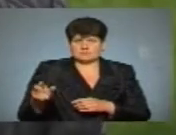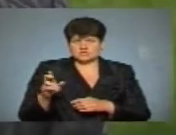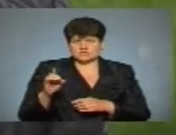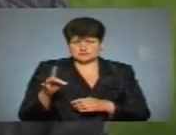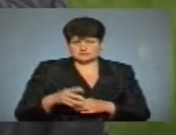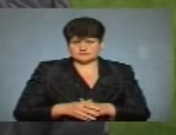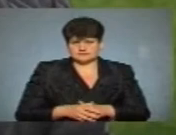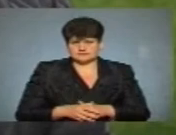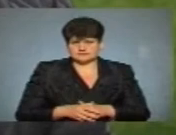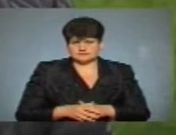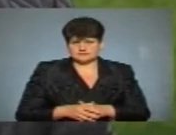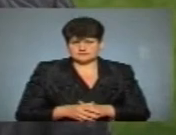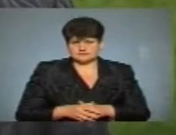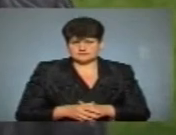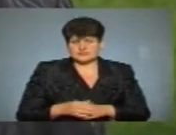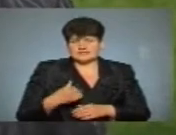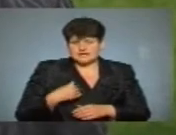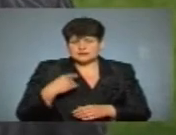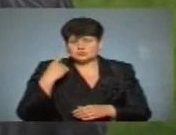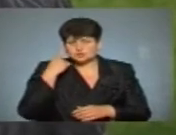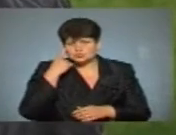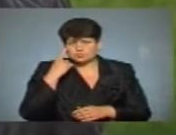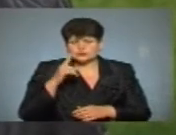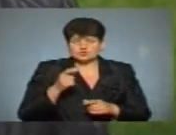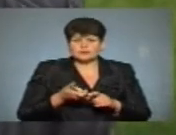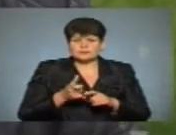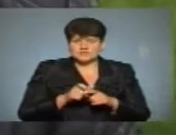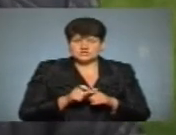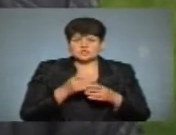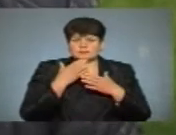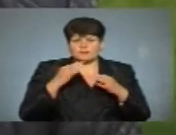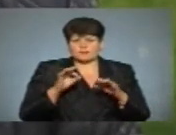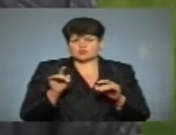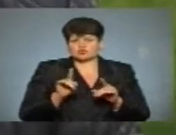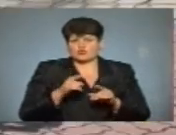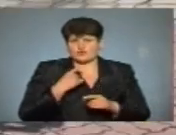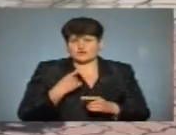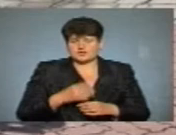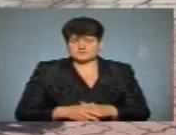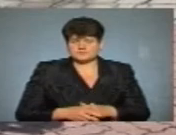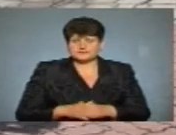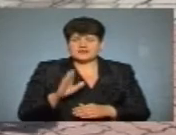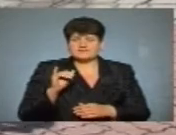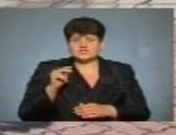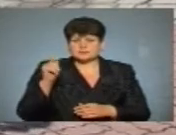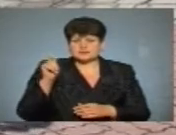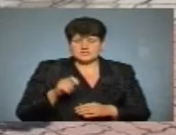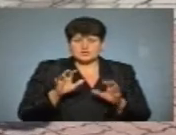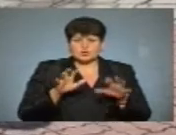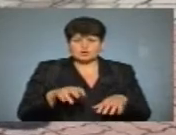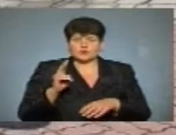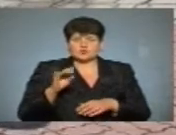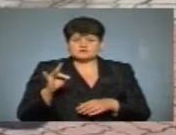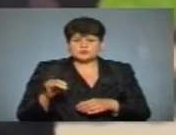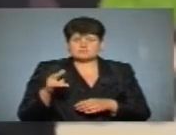Бережанський. Я думаю, тут більше немає про що говорити. Навіче приїхали також голови